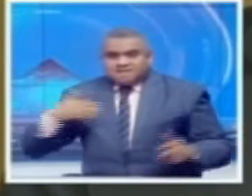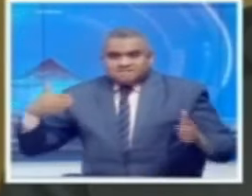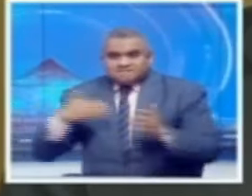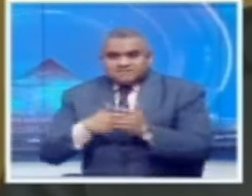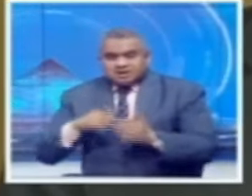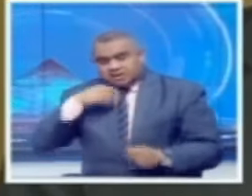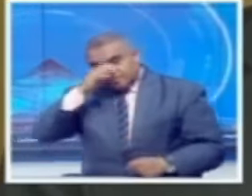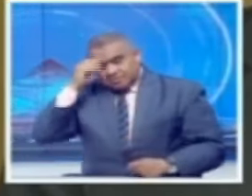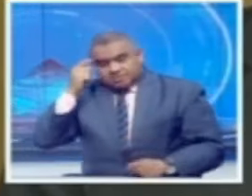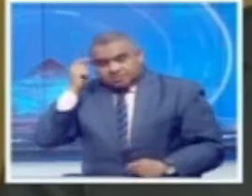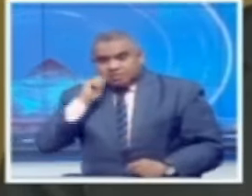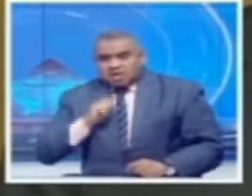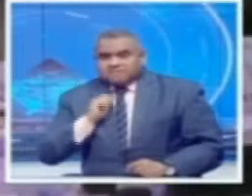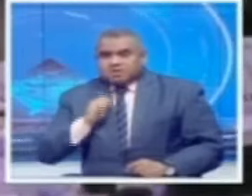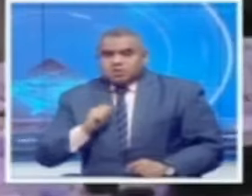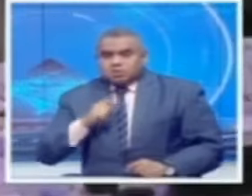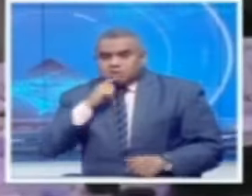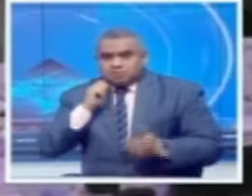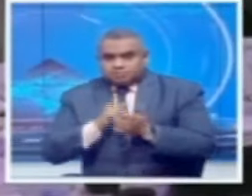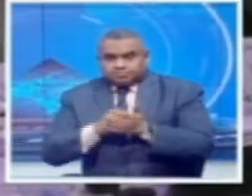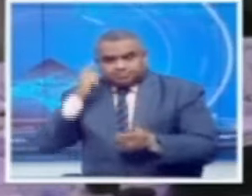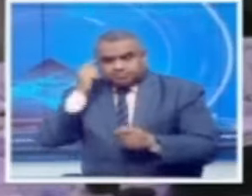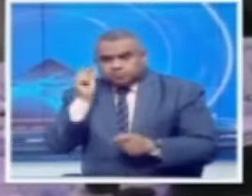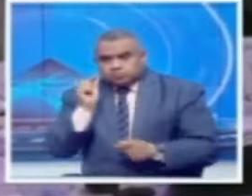على تطوره العقلي كمان. هنتكلم كمان على